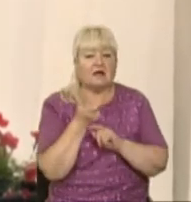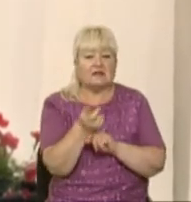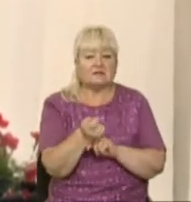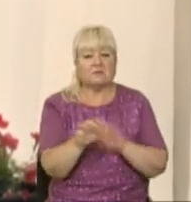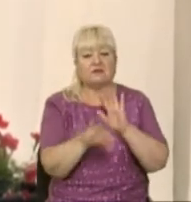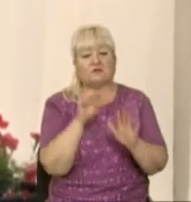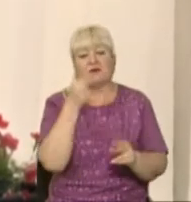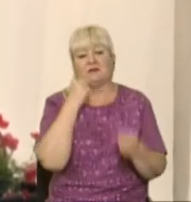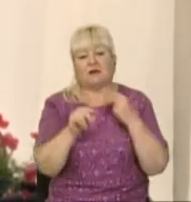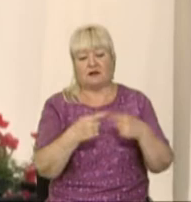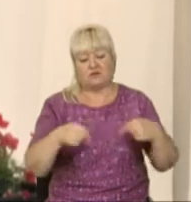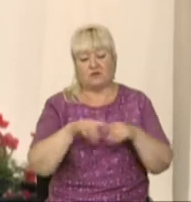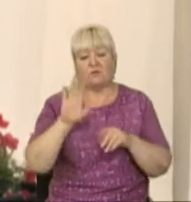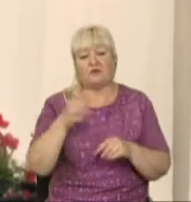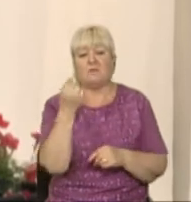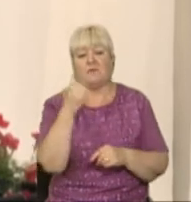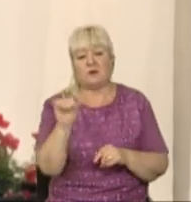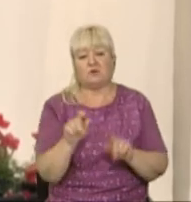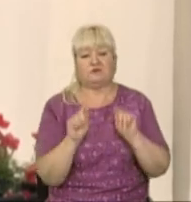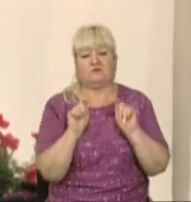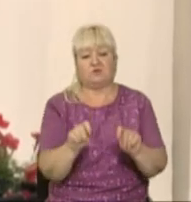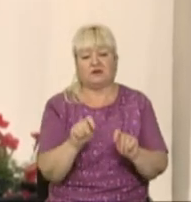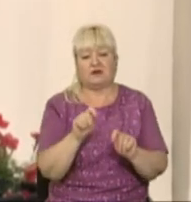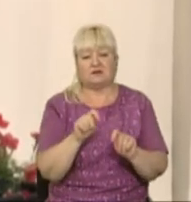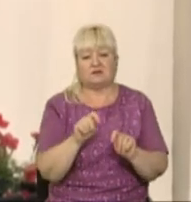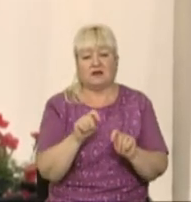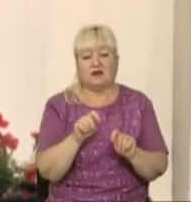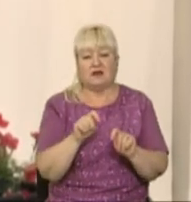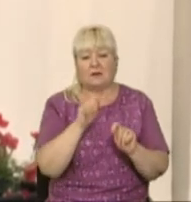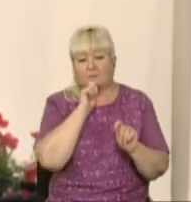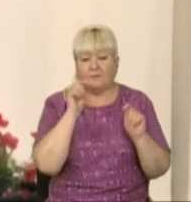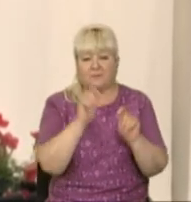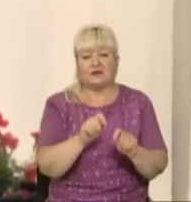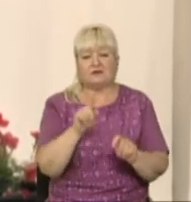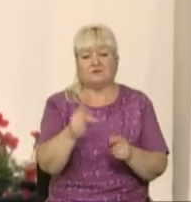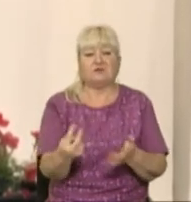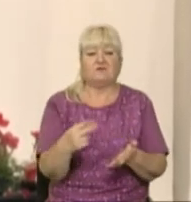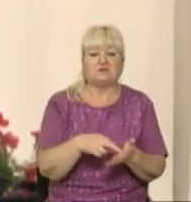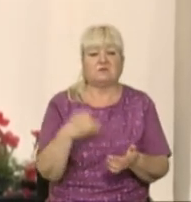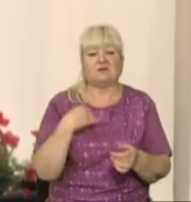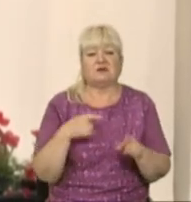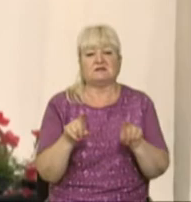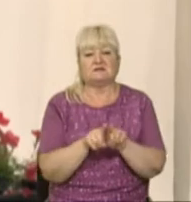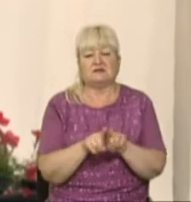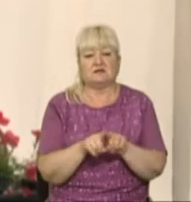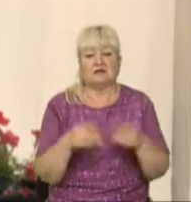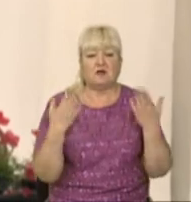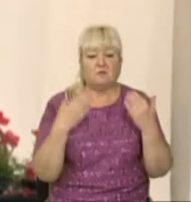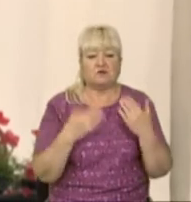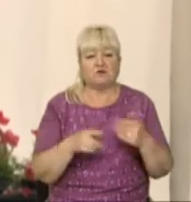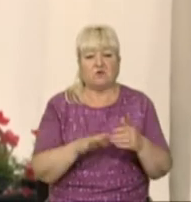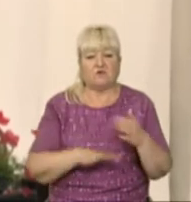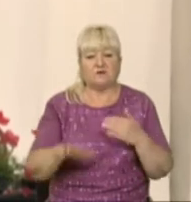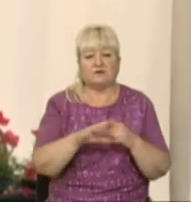їм сподобався. Потім переможцю вручається приз, і вони у нас виступають на пікніковій зоні на стадіоні